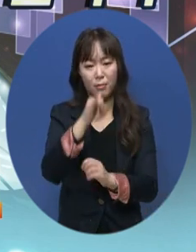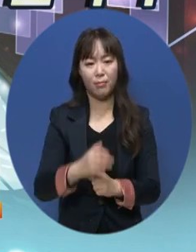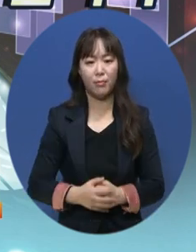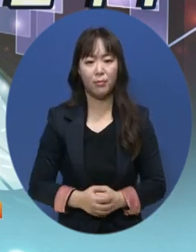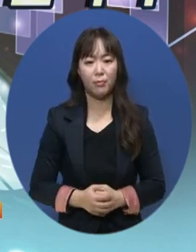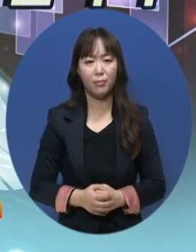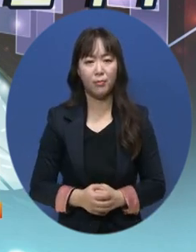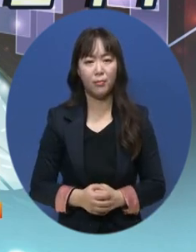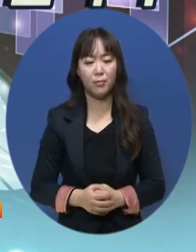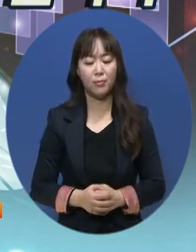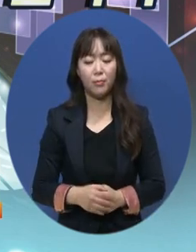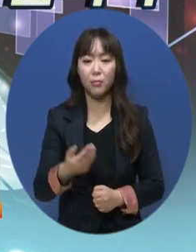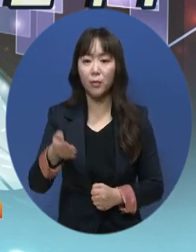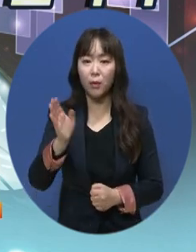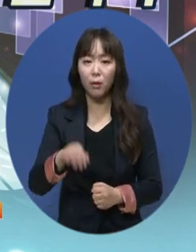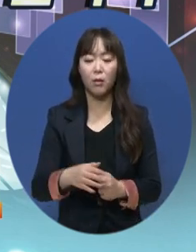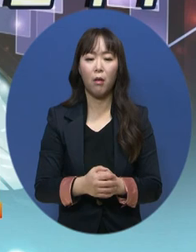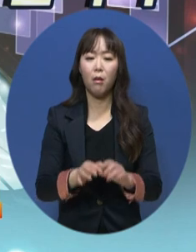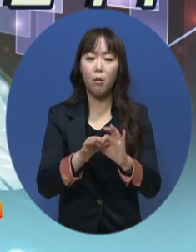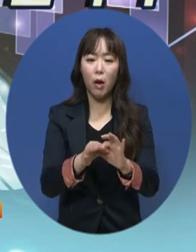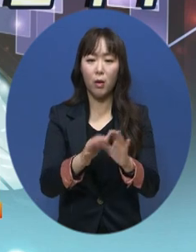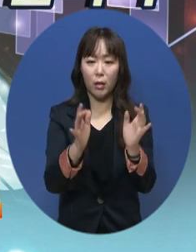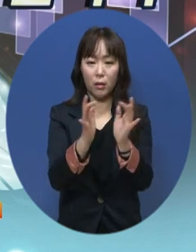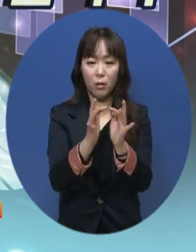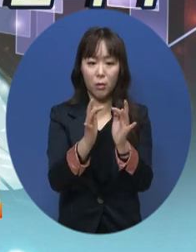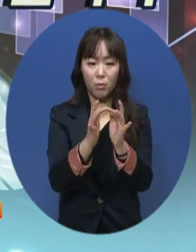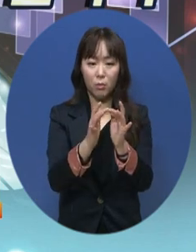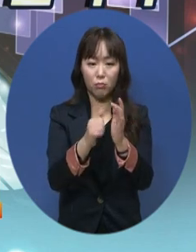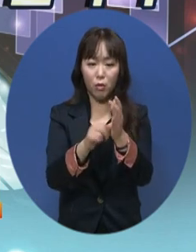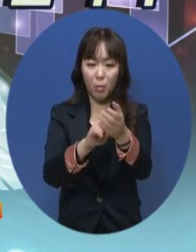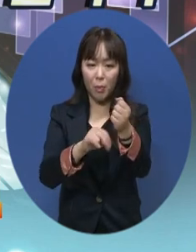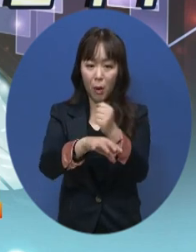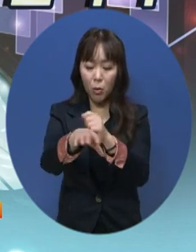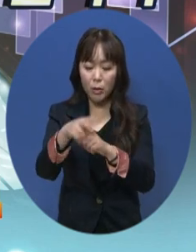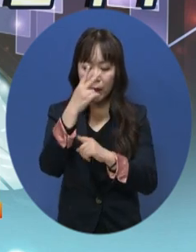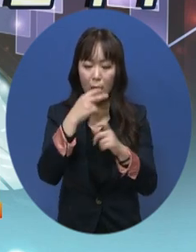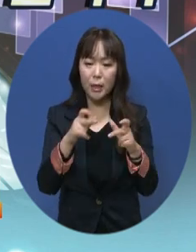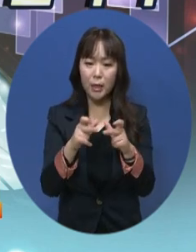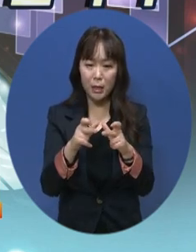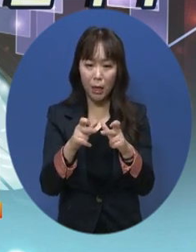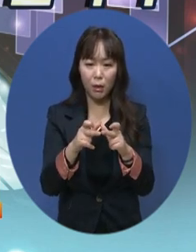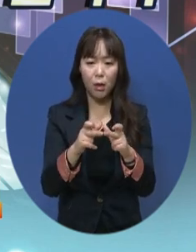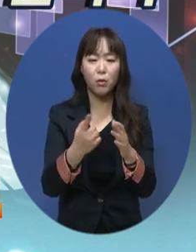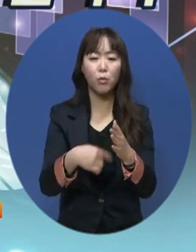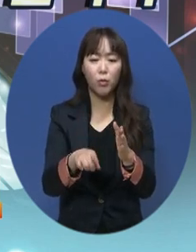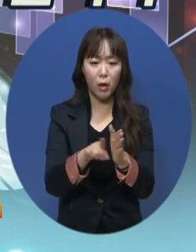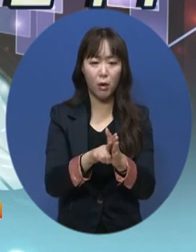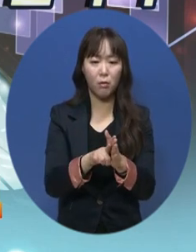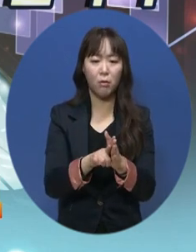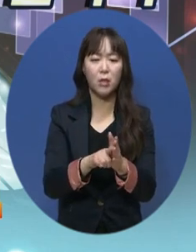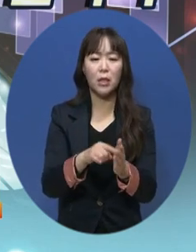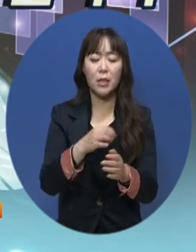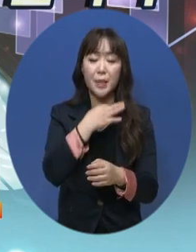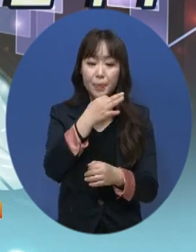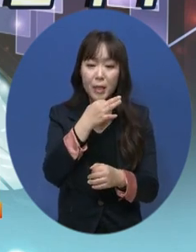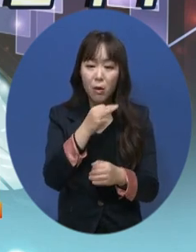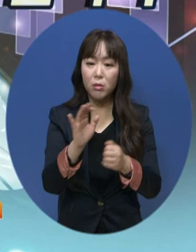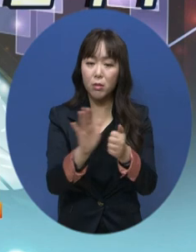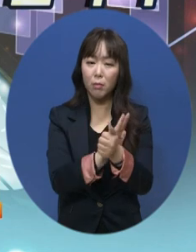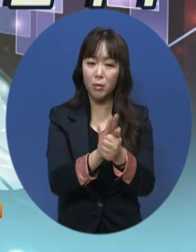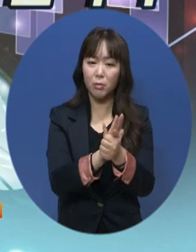있습니다. 반면 해당 온라인 쇼핑몰들은 시각 장애인들을 위한 음성